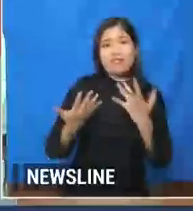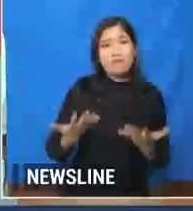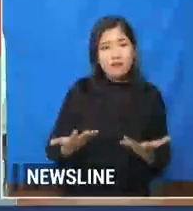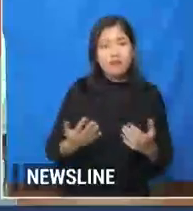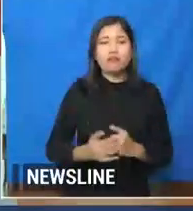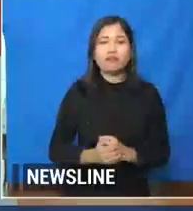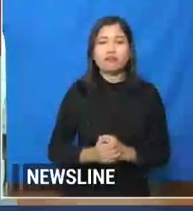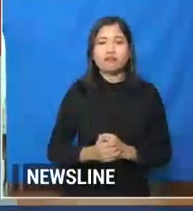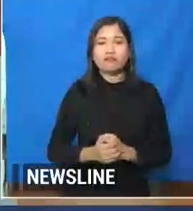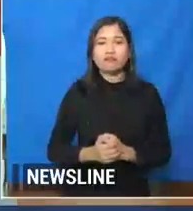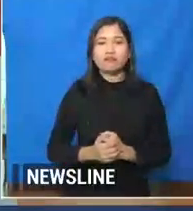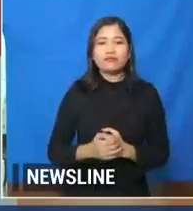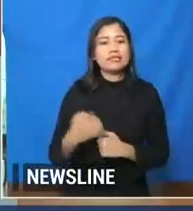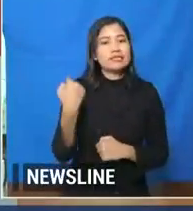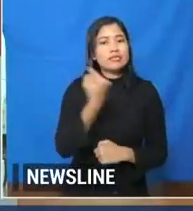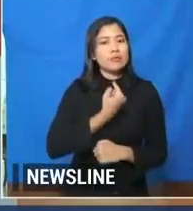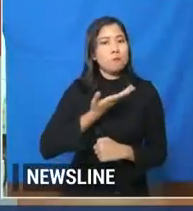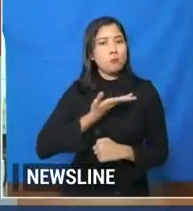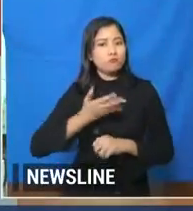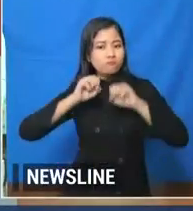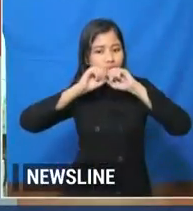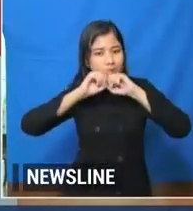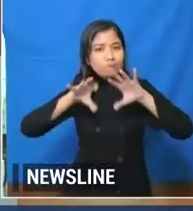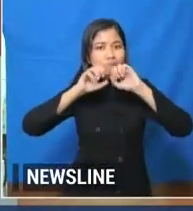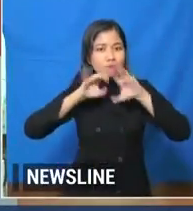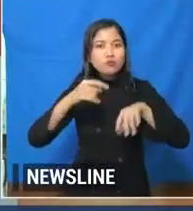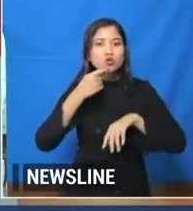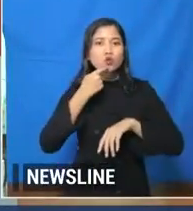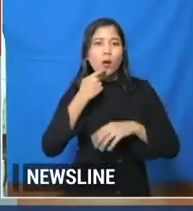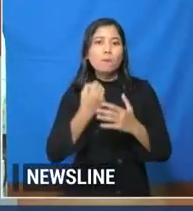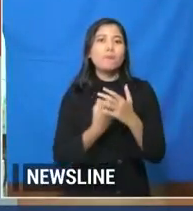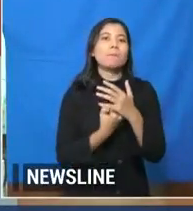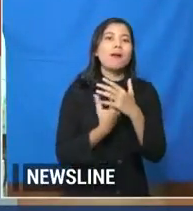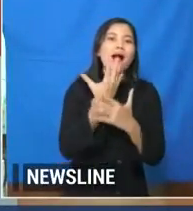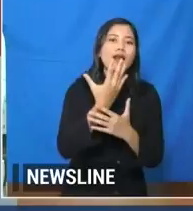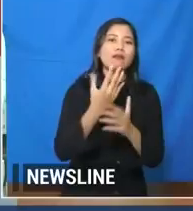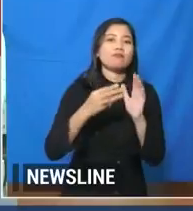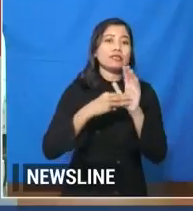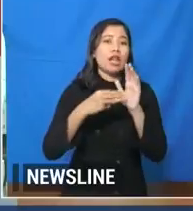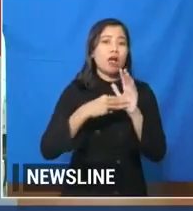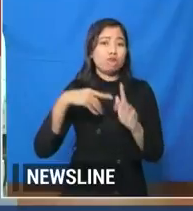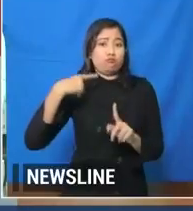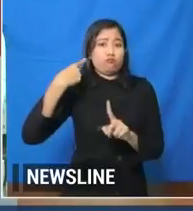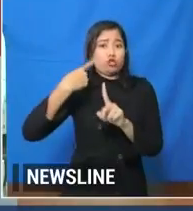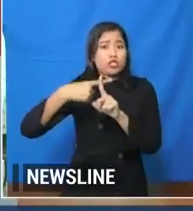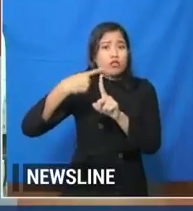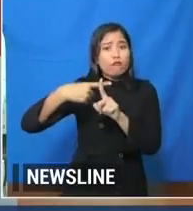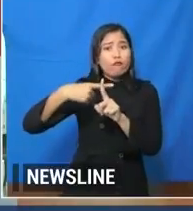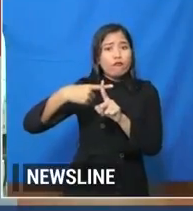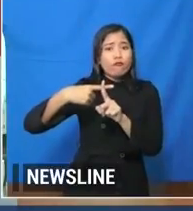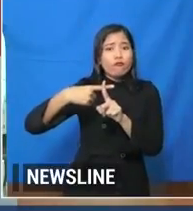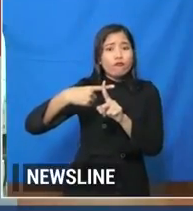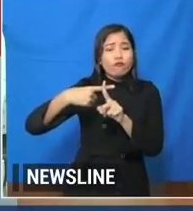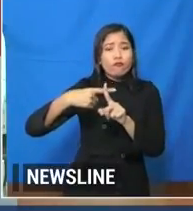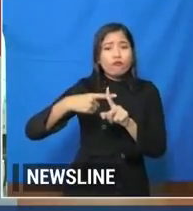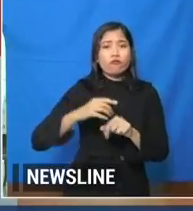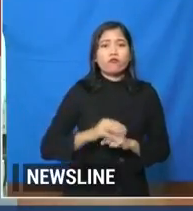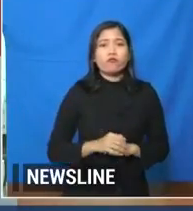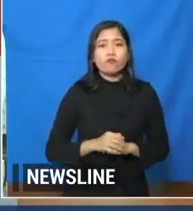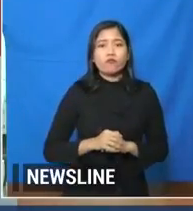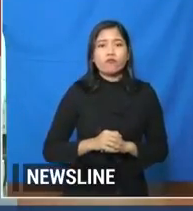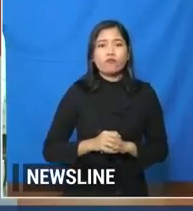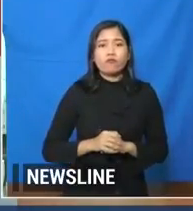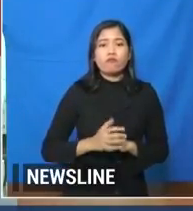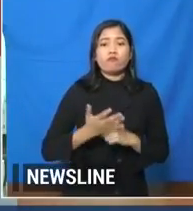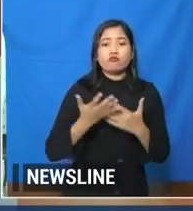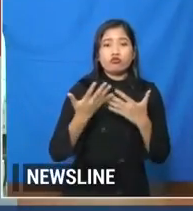Hai kami akan menyampaikan tentang perkembangan kasus positif yang kami cakep dan kemudian akan kami